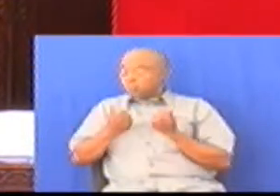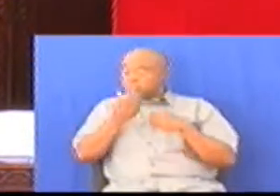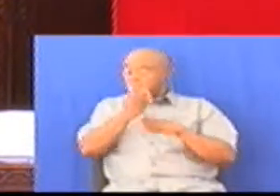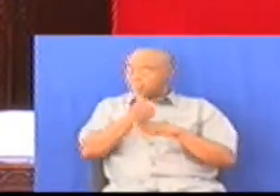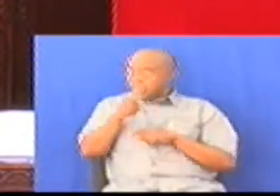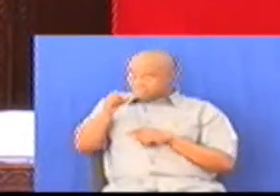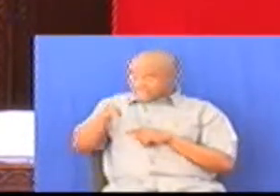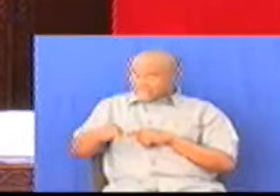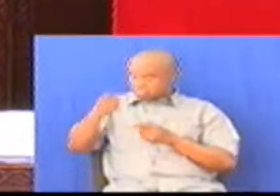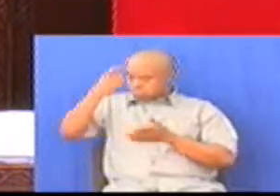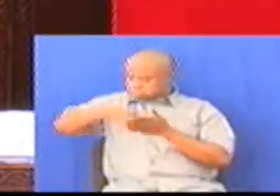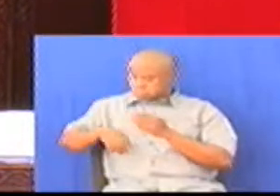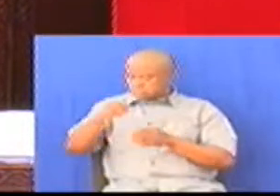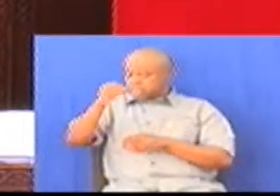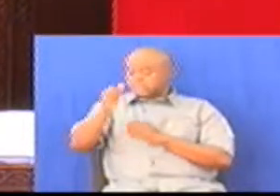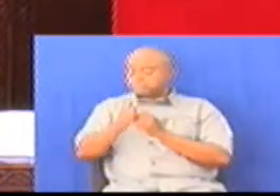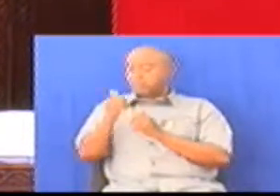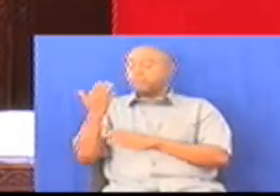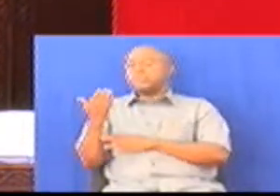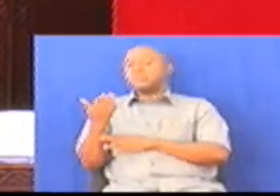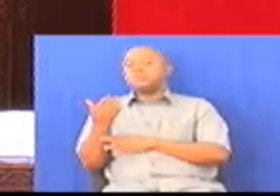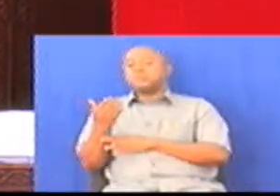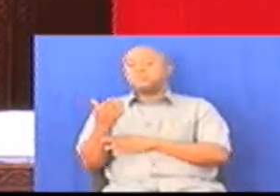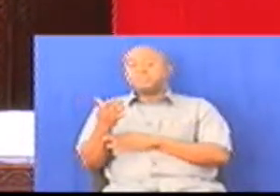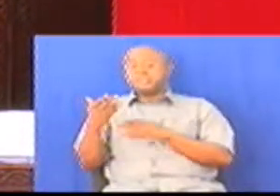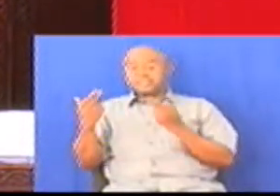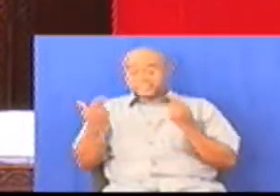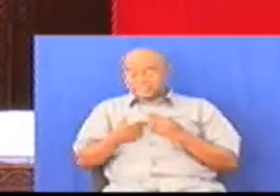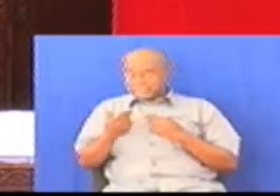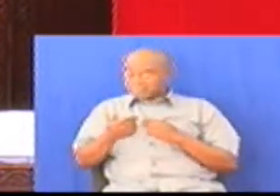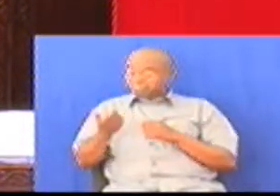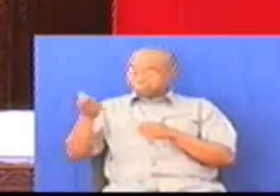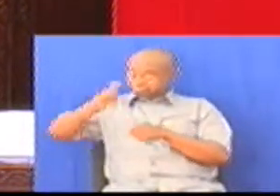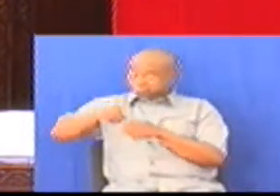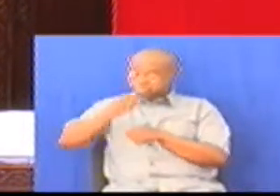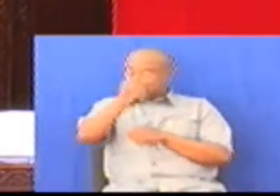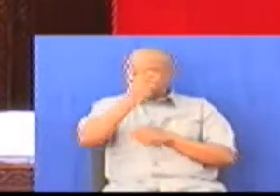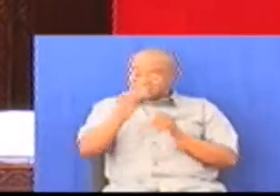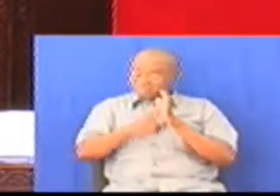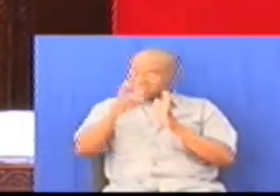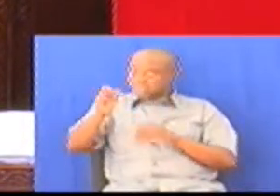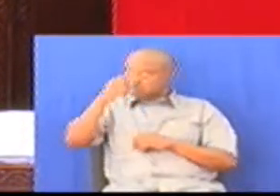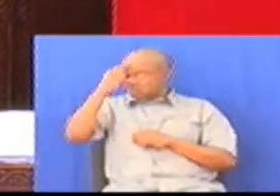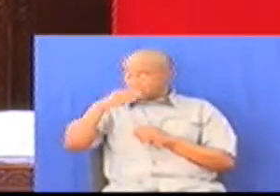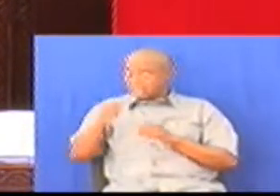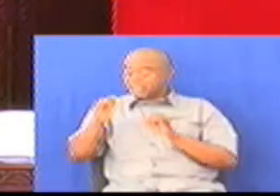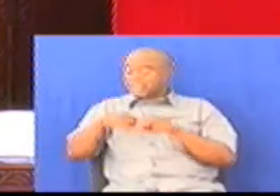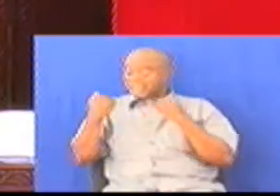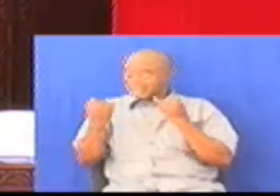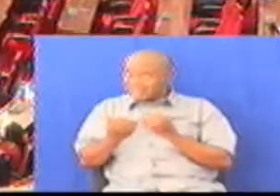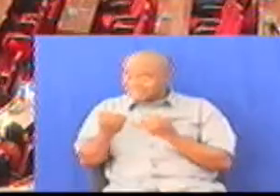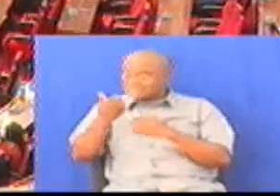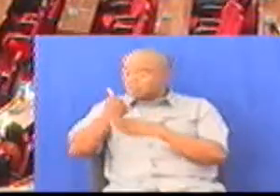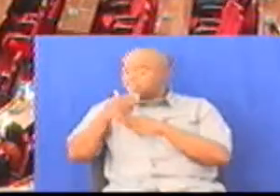ghafi. Kuongeza mapato mengine 70% ya fedha za ziada ni kuyaua mashirika na taasisi hizo.